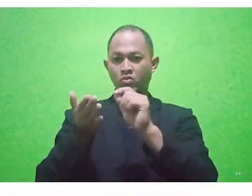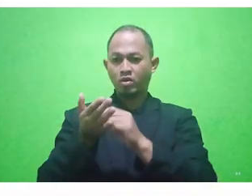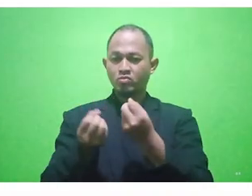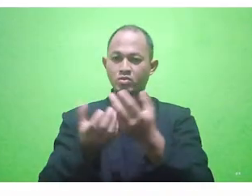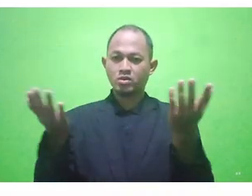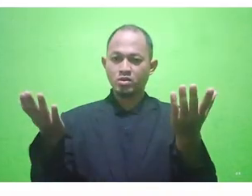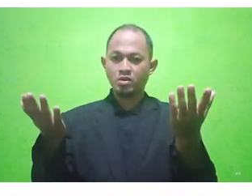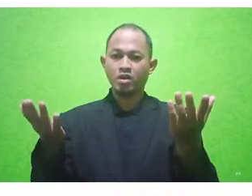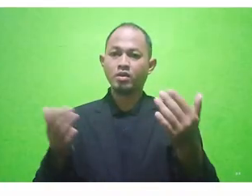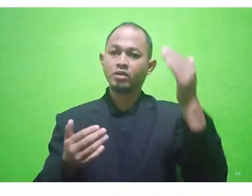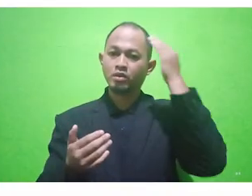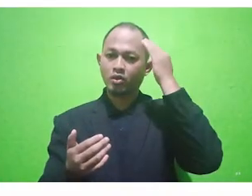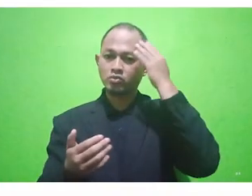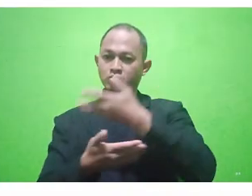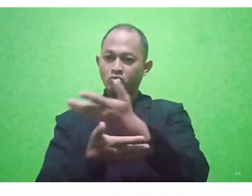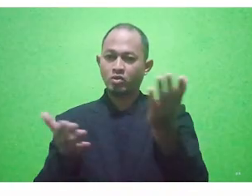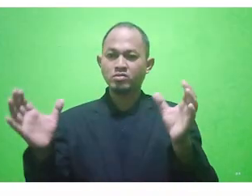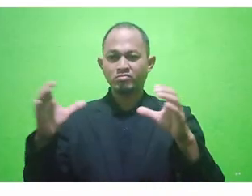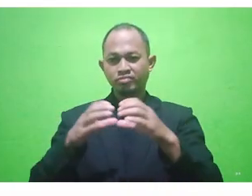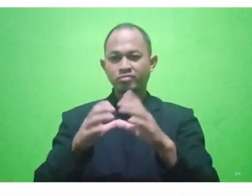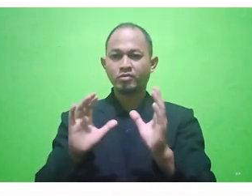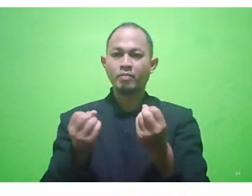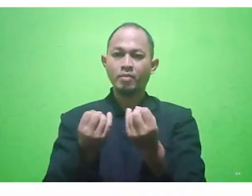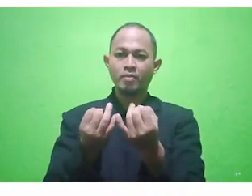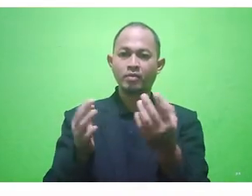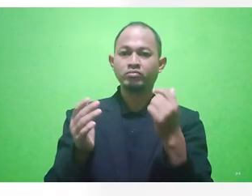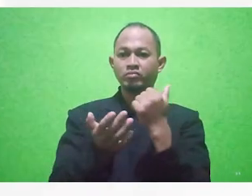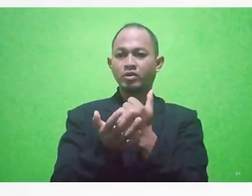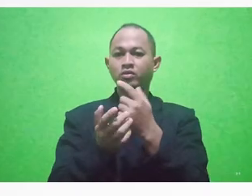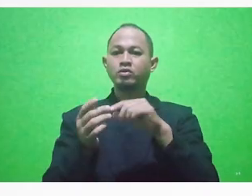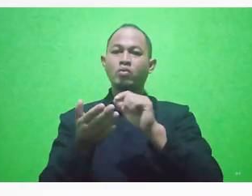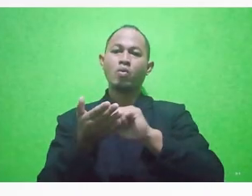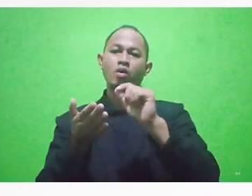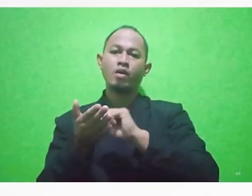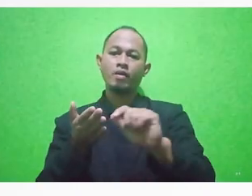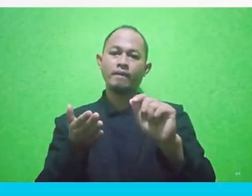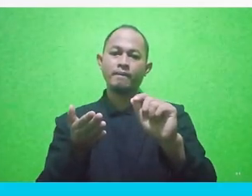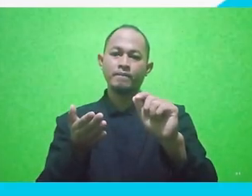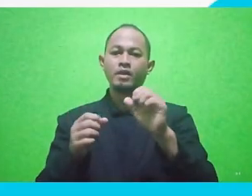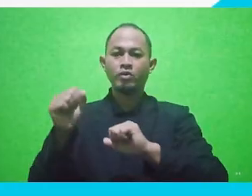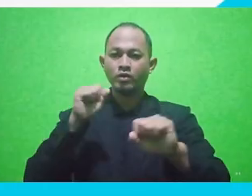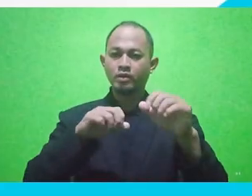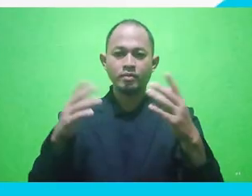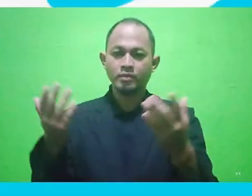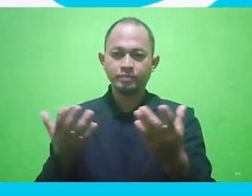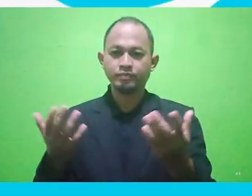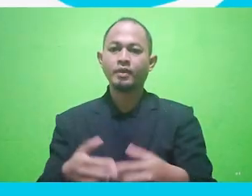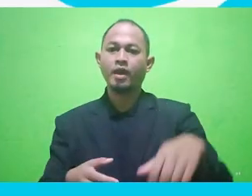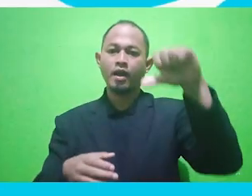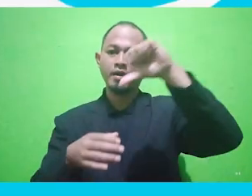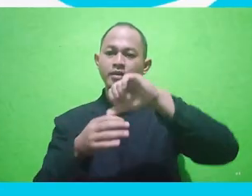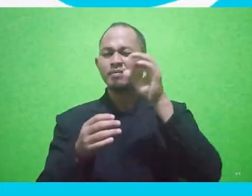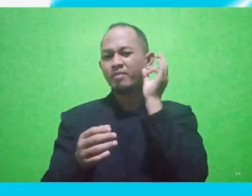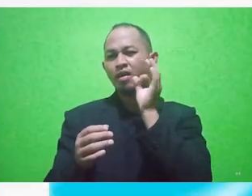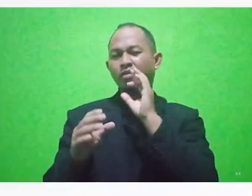informasi, dan pengetahuan lokal. Beberapa aksi nyata yang bisa dilakukan di satuan pendidikan adalah menghemat